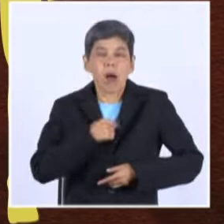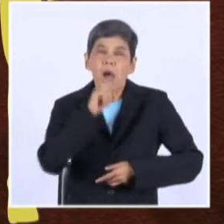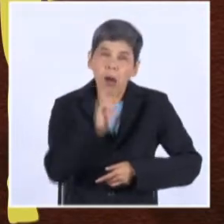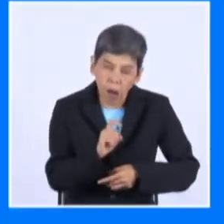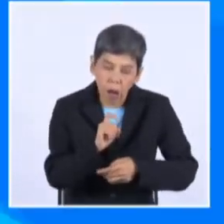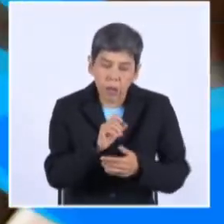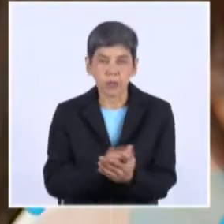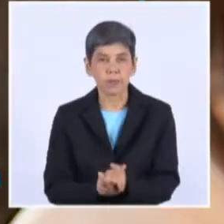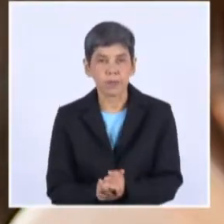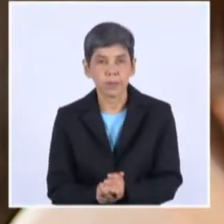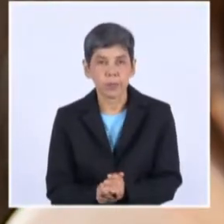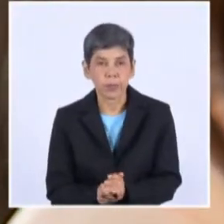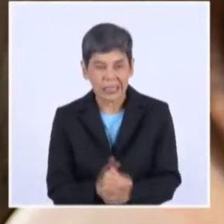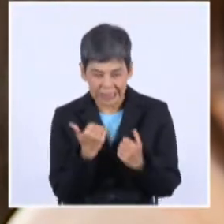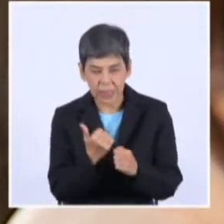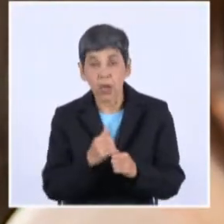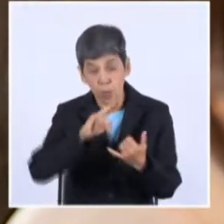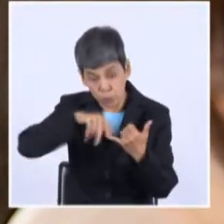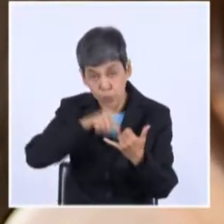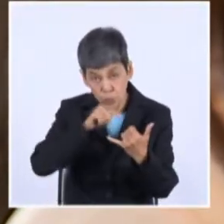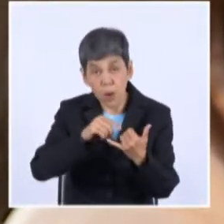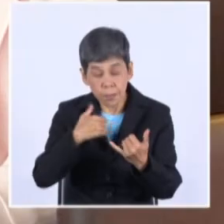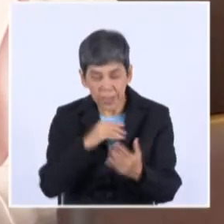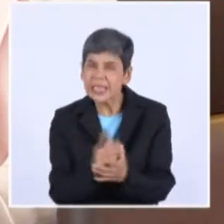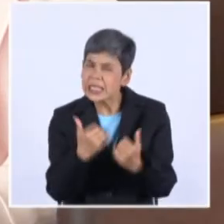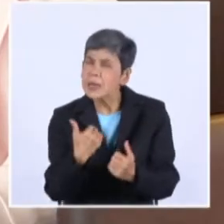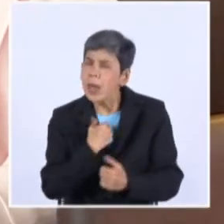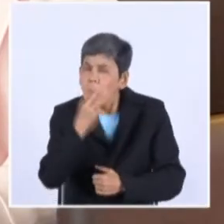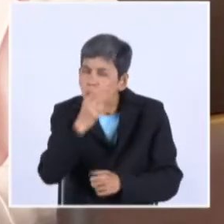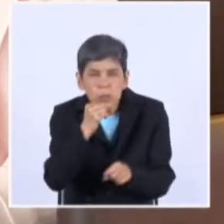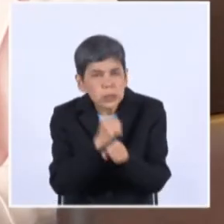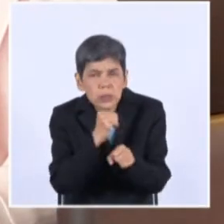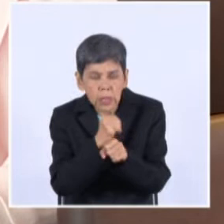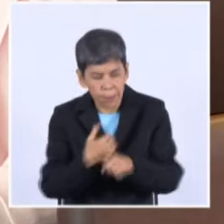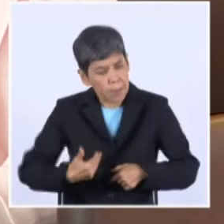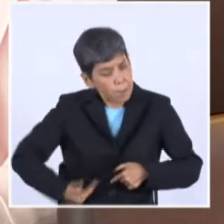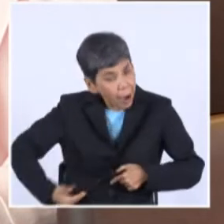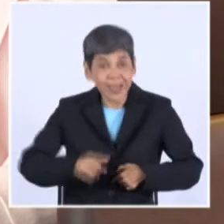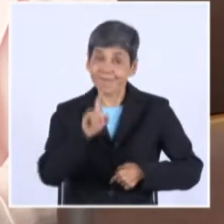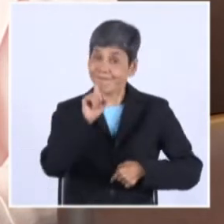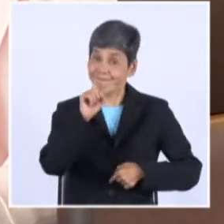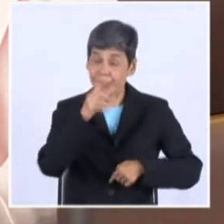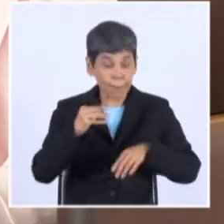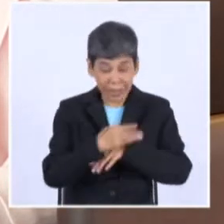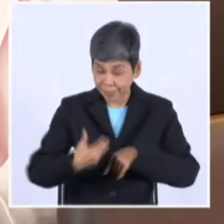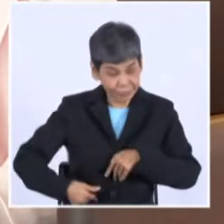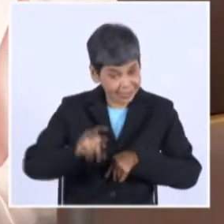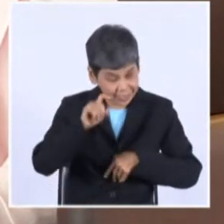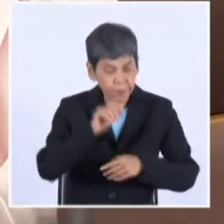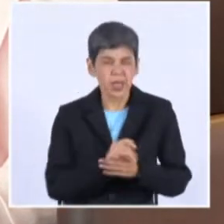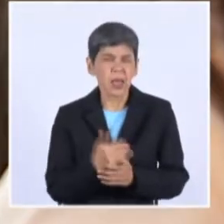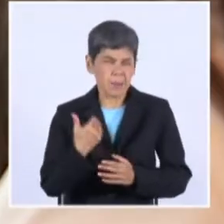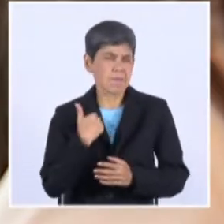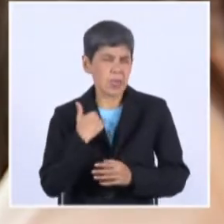ด การรักษาผู้ป่วยในกลุ่มนี้นะครับถึงแม้ว่าเราจะไม่สามารถผ่าตัดรักษาตัวมะเร็งให้หายขาดได้นะครับ